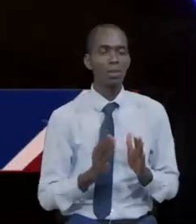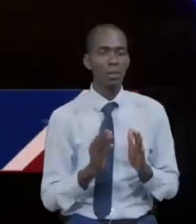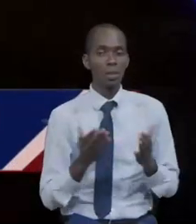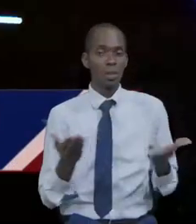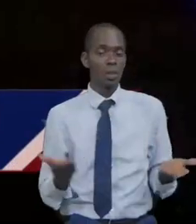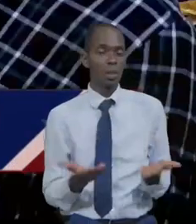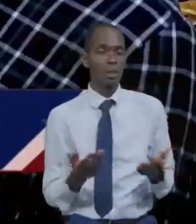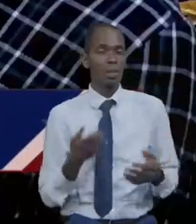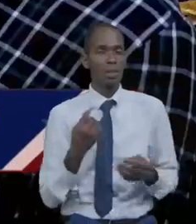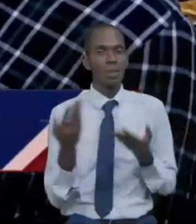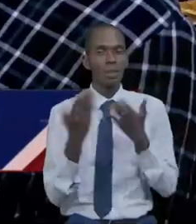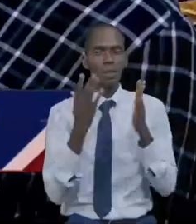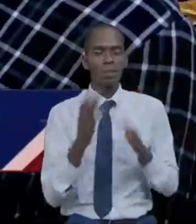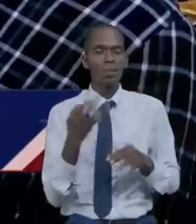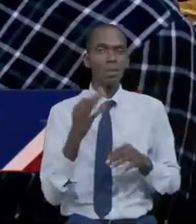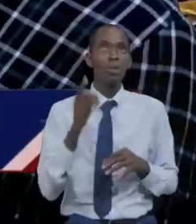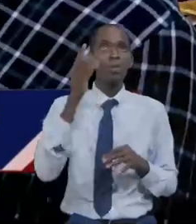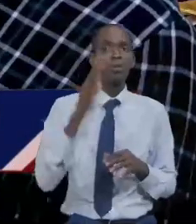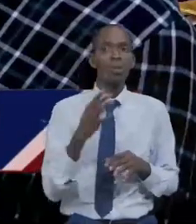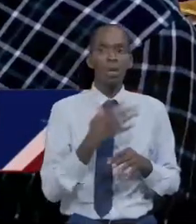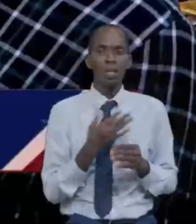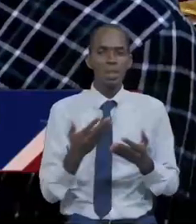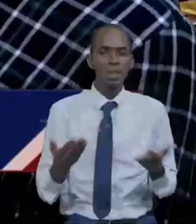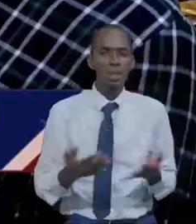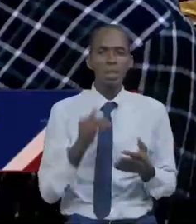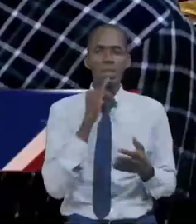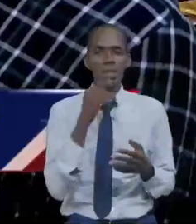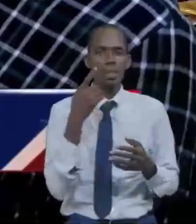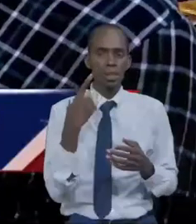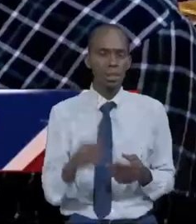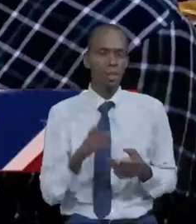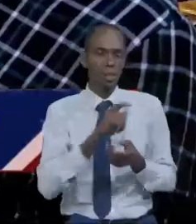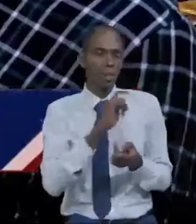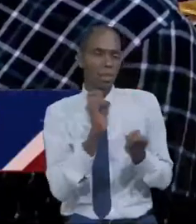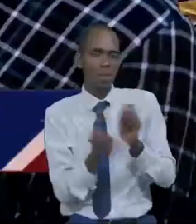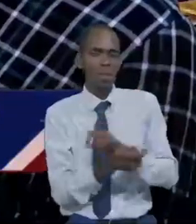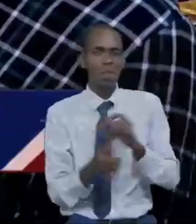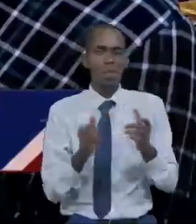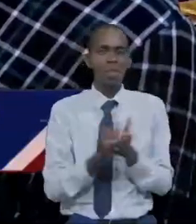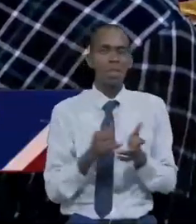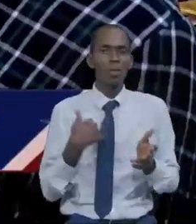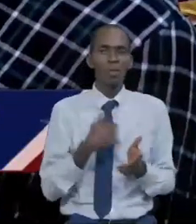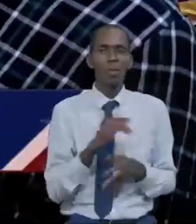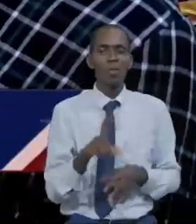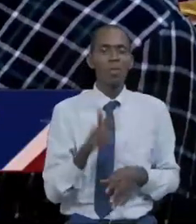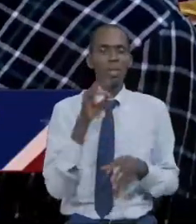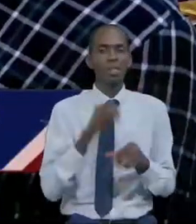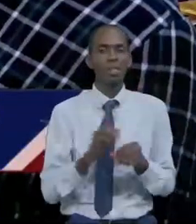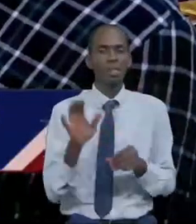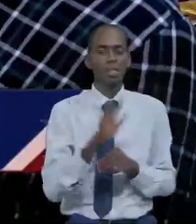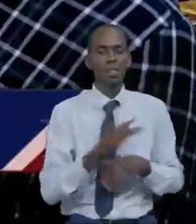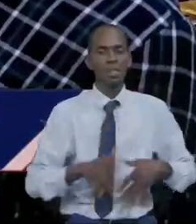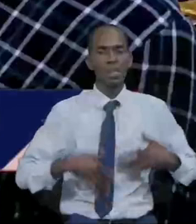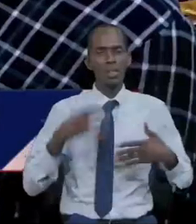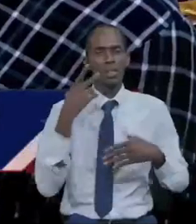Voici le serviteur de Dieu. Voici la transformation que nous trouvons dans sa vie. Galates